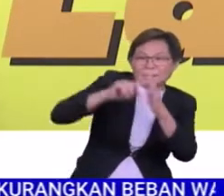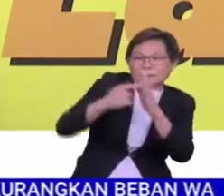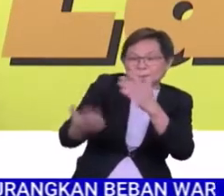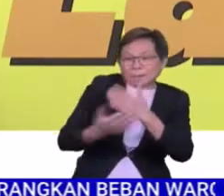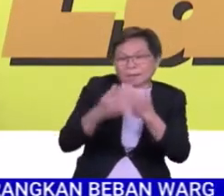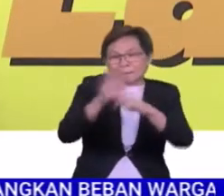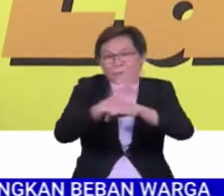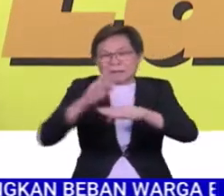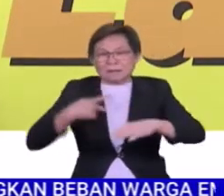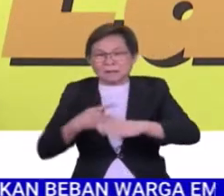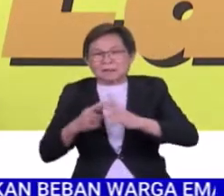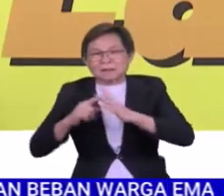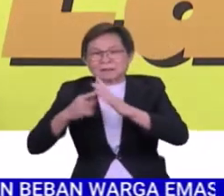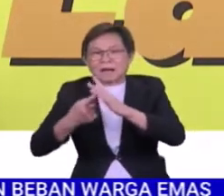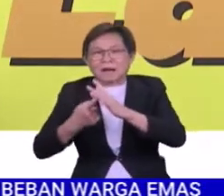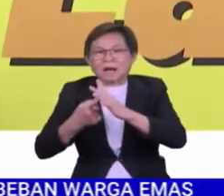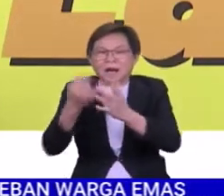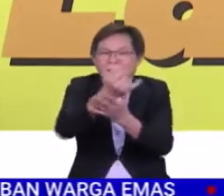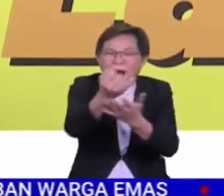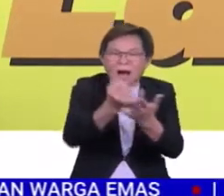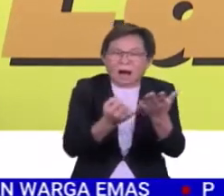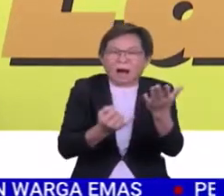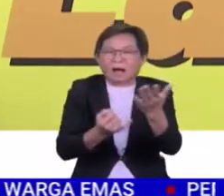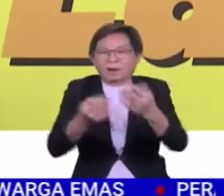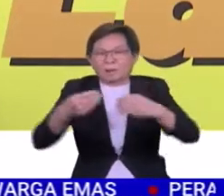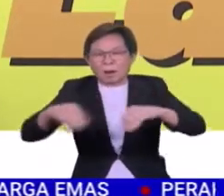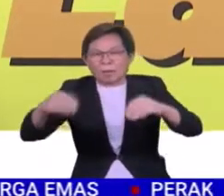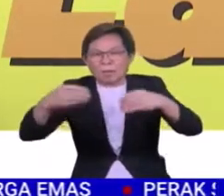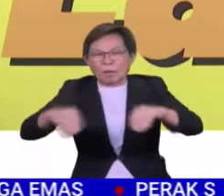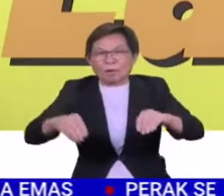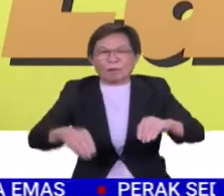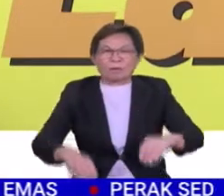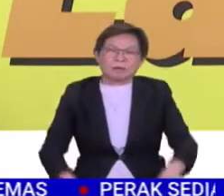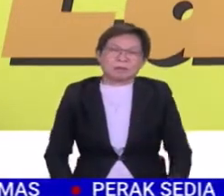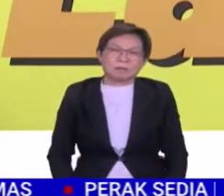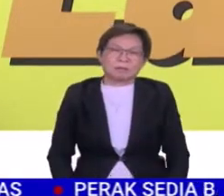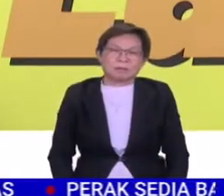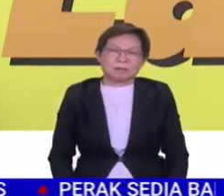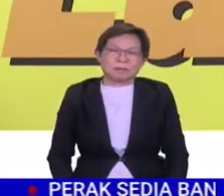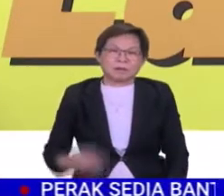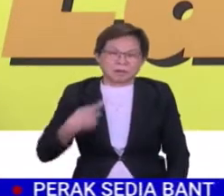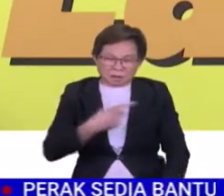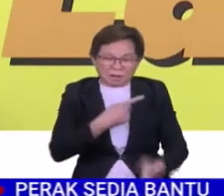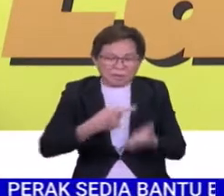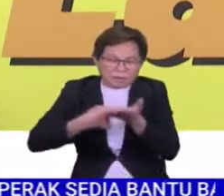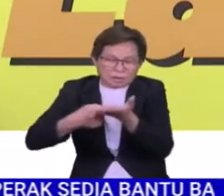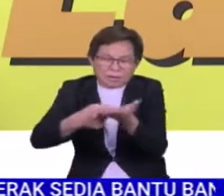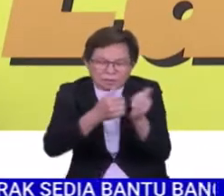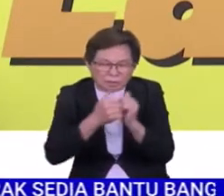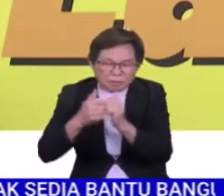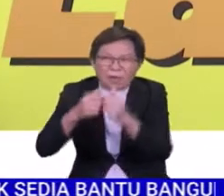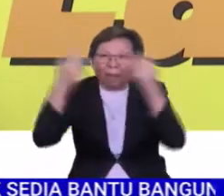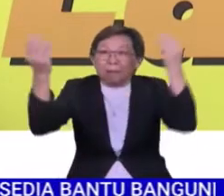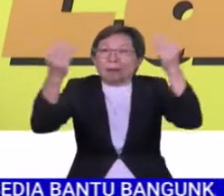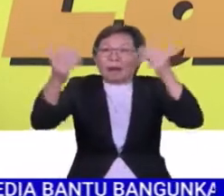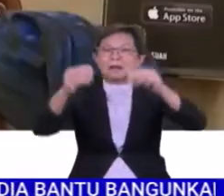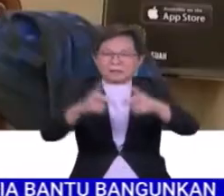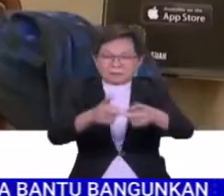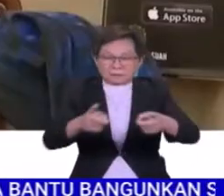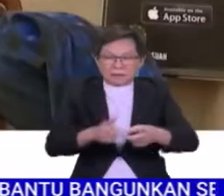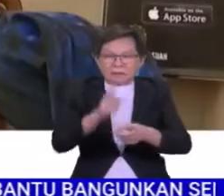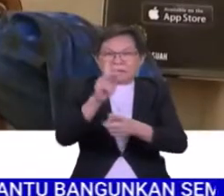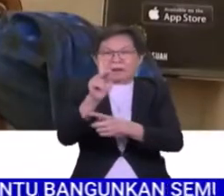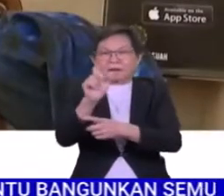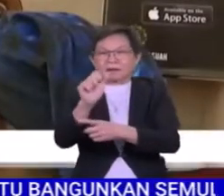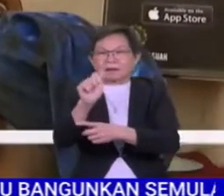akan bantu daripada segi street art ke market street ke, yang boleh kita bincang secara bersama lah melalui majlis daerah Kampar.